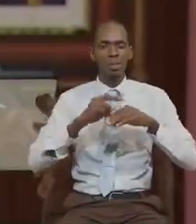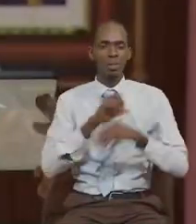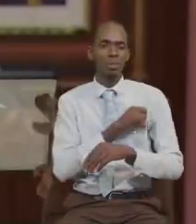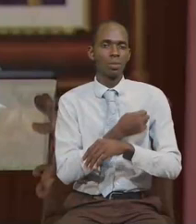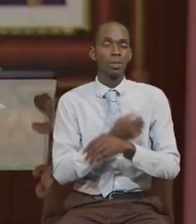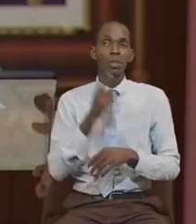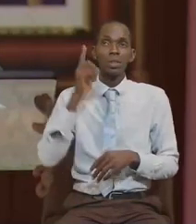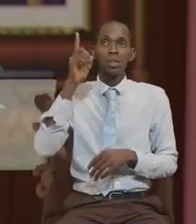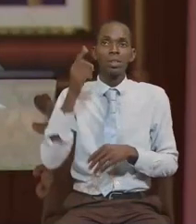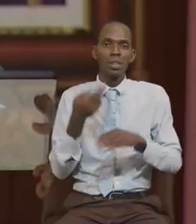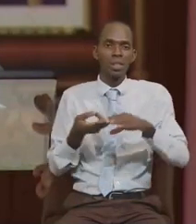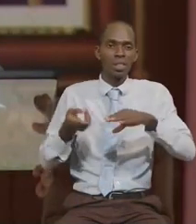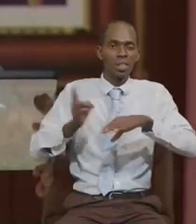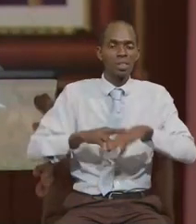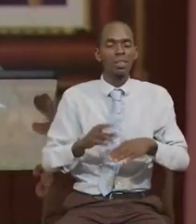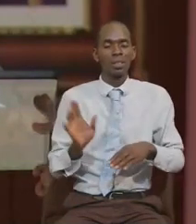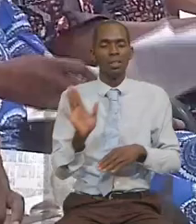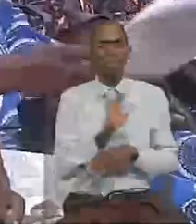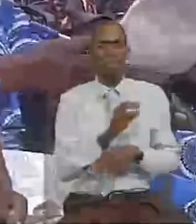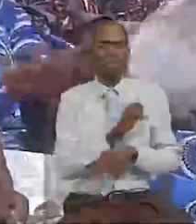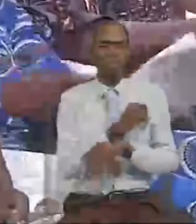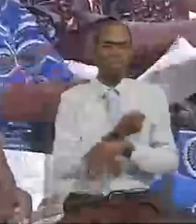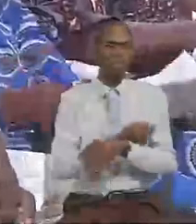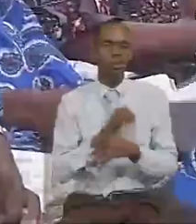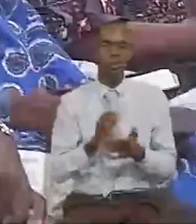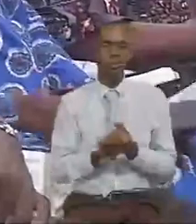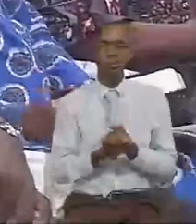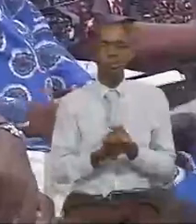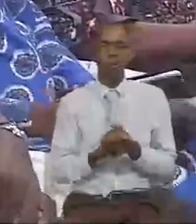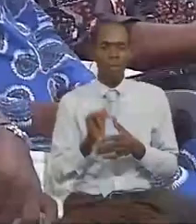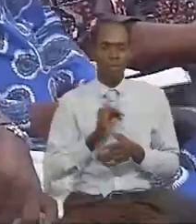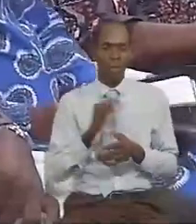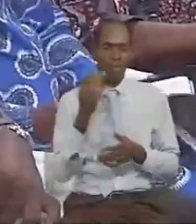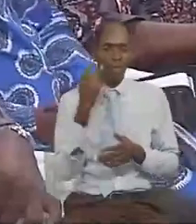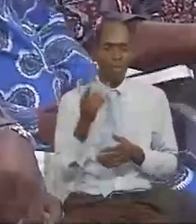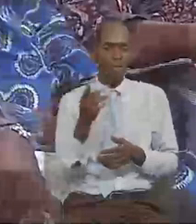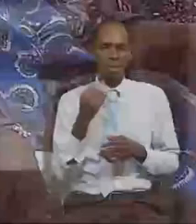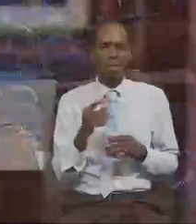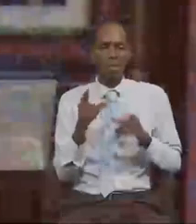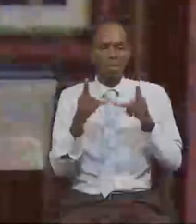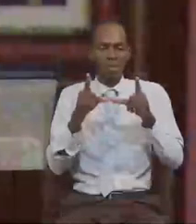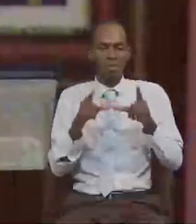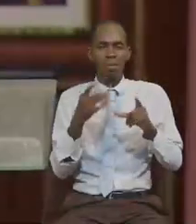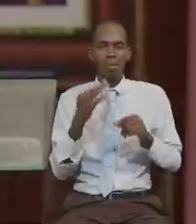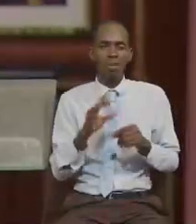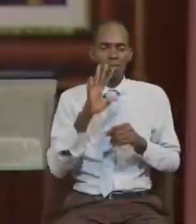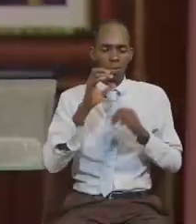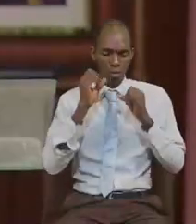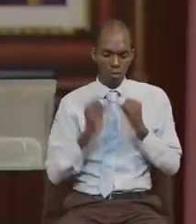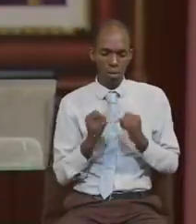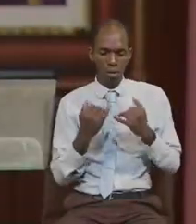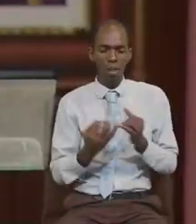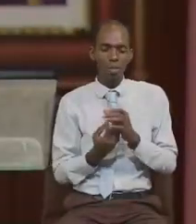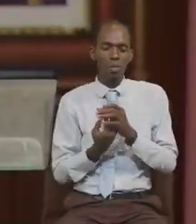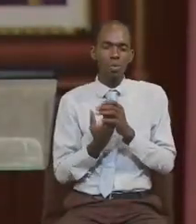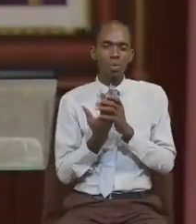Il augmente la vigueur. Je vois le niveau de ta vigueur augmenter. Je vois le